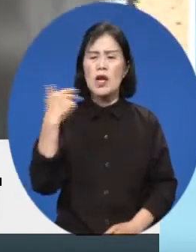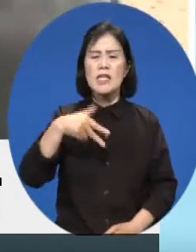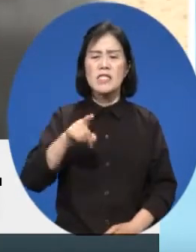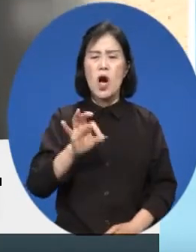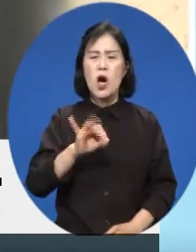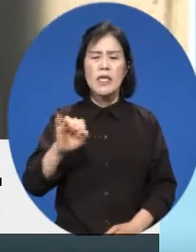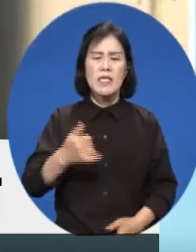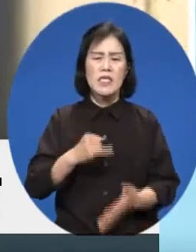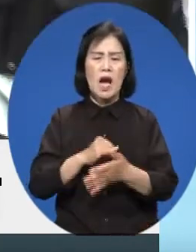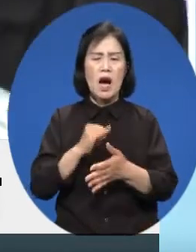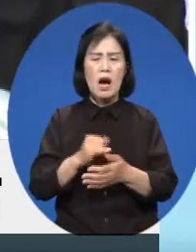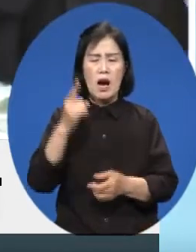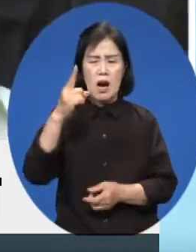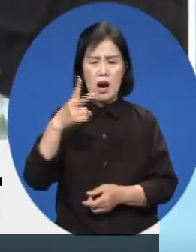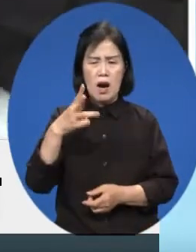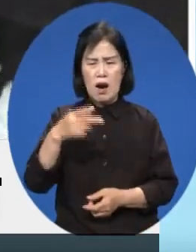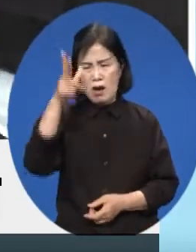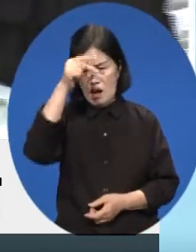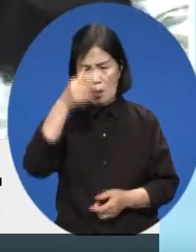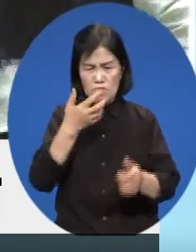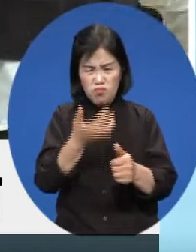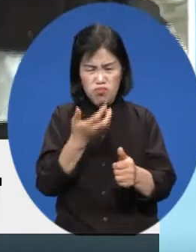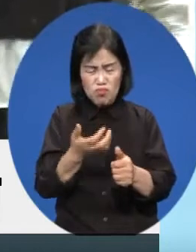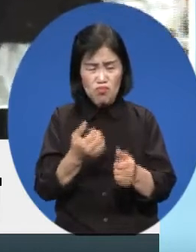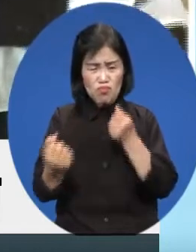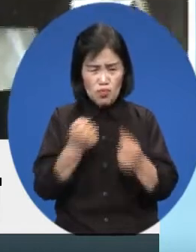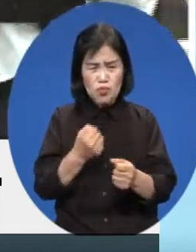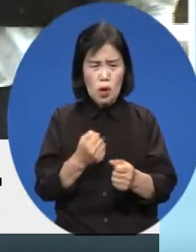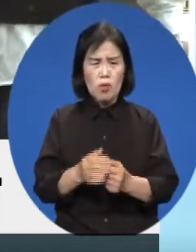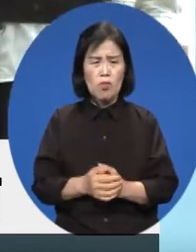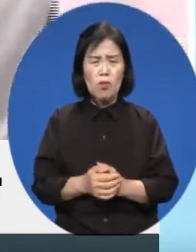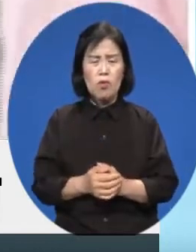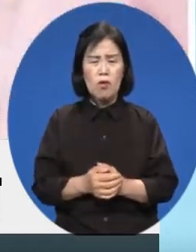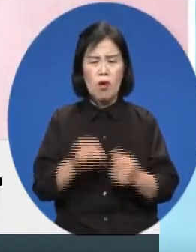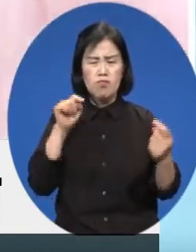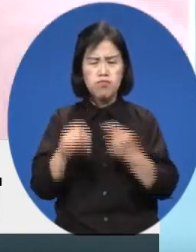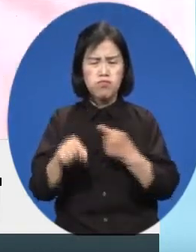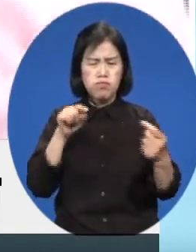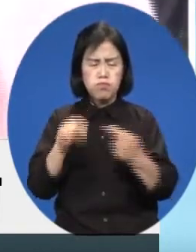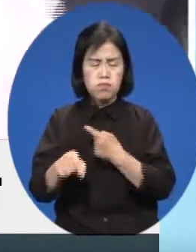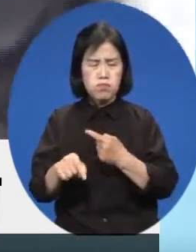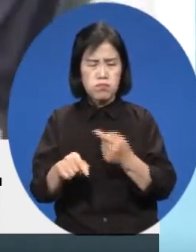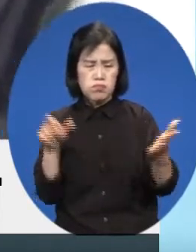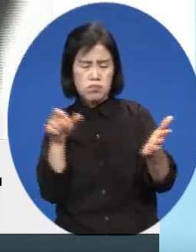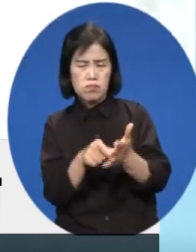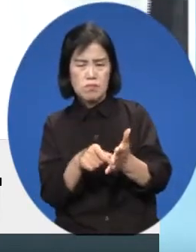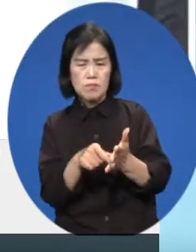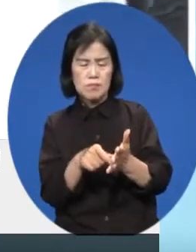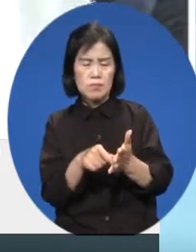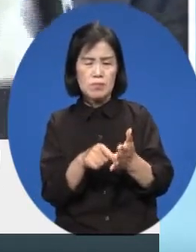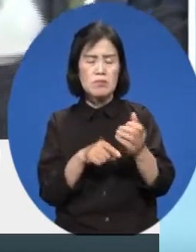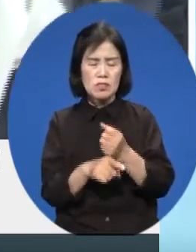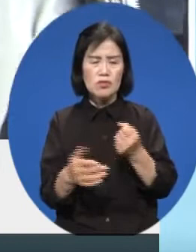3차례 경찰이 출동하게 않으셨습니까 하지만 경찰 보고 소의 의사소통 불가 라는 내용의 포함 됐을 정도로 바로 이러한 이유 때문에